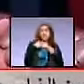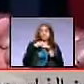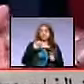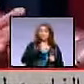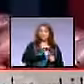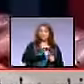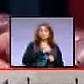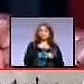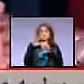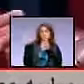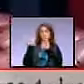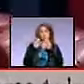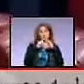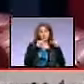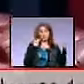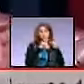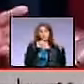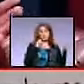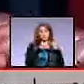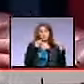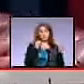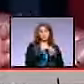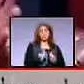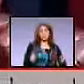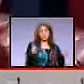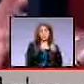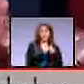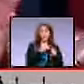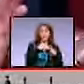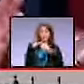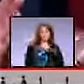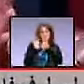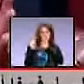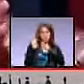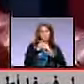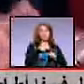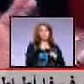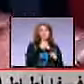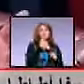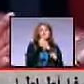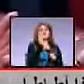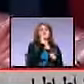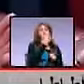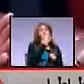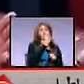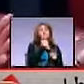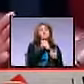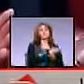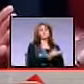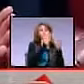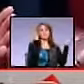على مواضيع اجتماعيه ومواضيع رومانسيه، انا حب يعني لقيت روحي رايحه للمنطقه